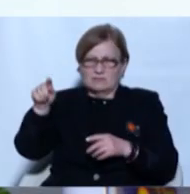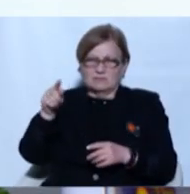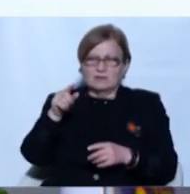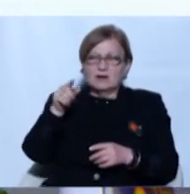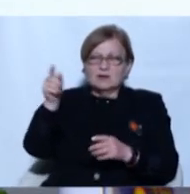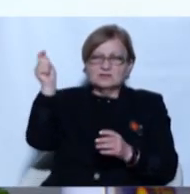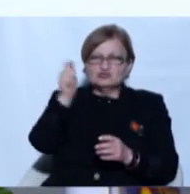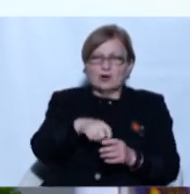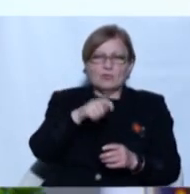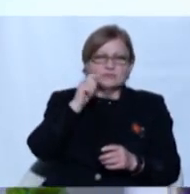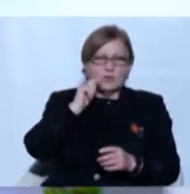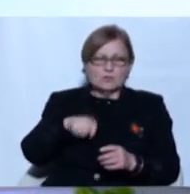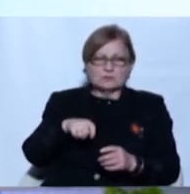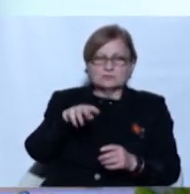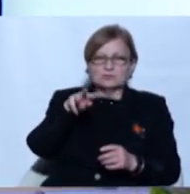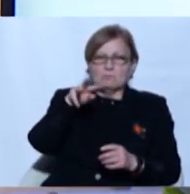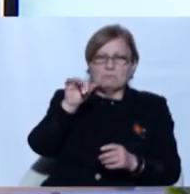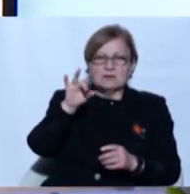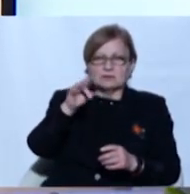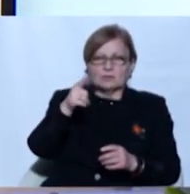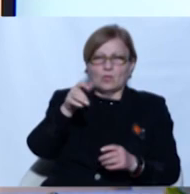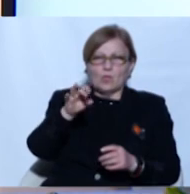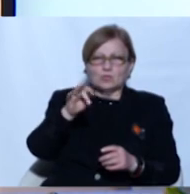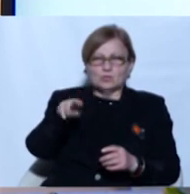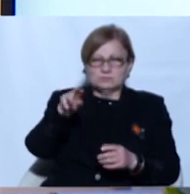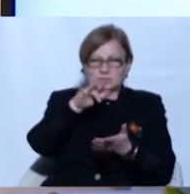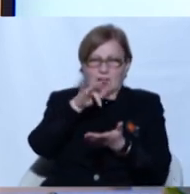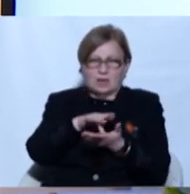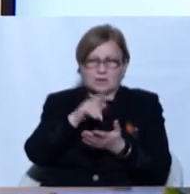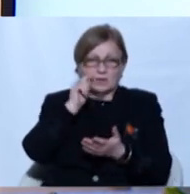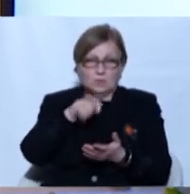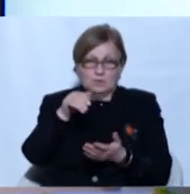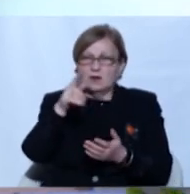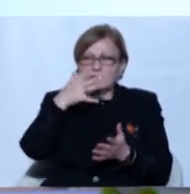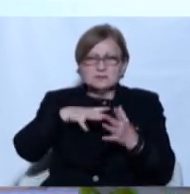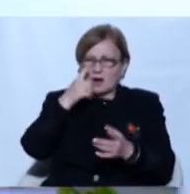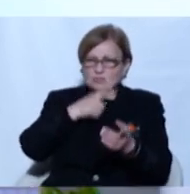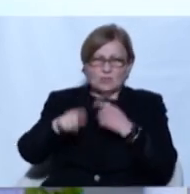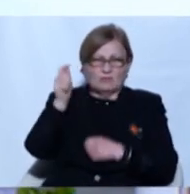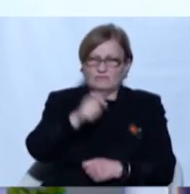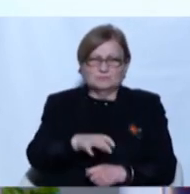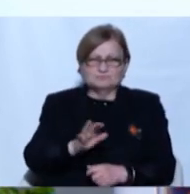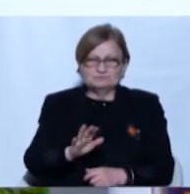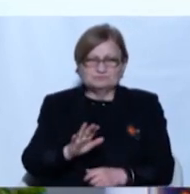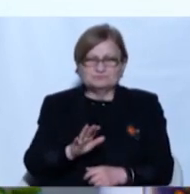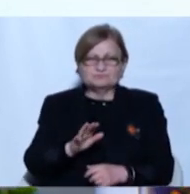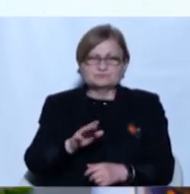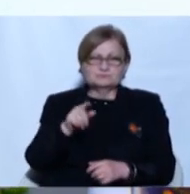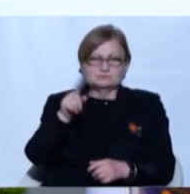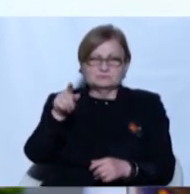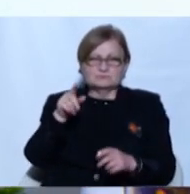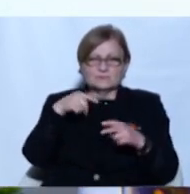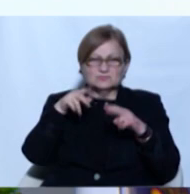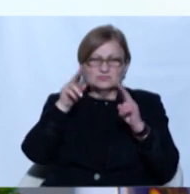მიგდოროჩი მოხუცებული ადამიანი ვეღარ საქართველოსში ესე იგი ვერ მოდის იქ რაღაც ალბათ თავისი ახლა მაგი ჩვენ